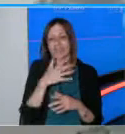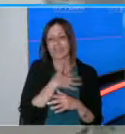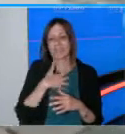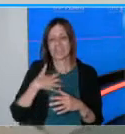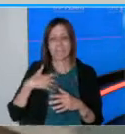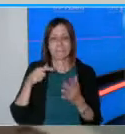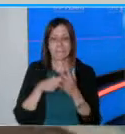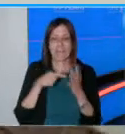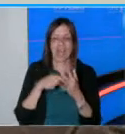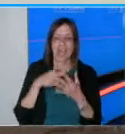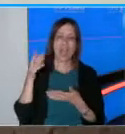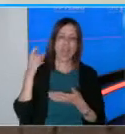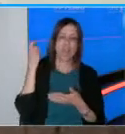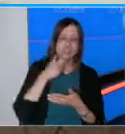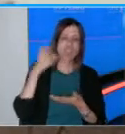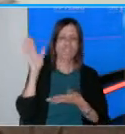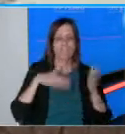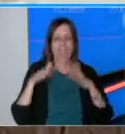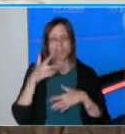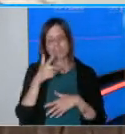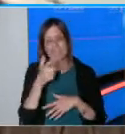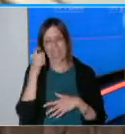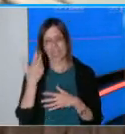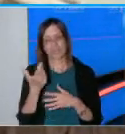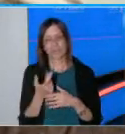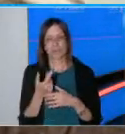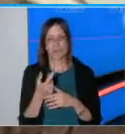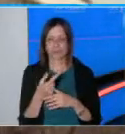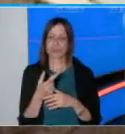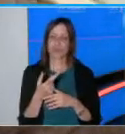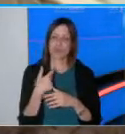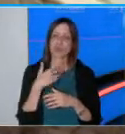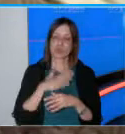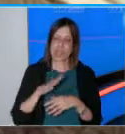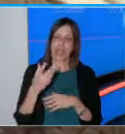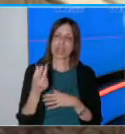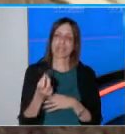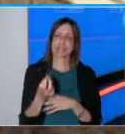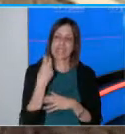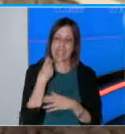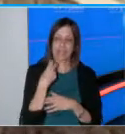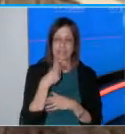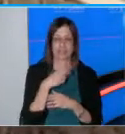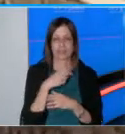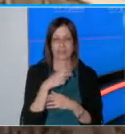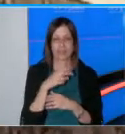בעקבות הפשיעה והאלימות ואירועי ירי שהם תורכשים. כן, ברשותך אני רוצה לצרף אלינו את וואטפה